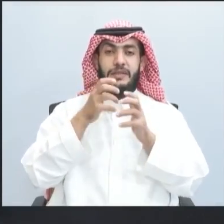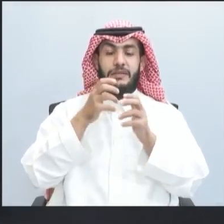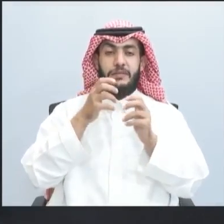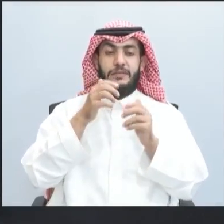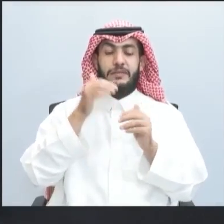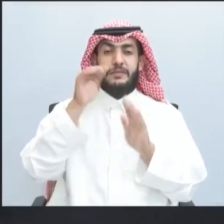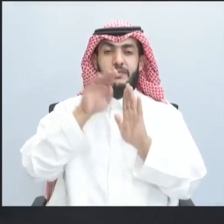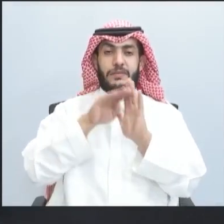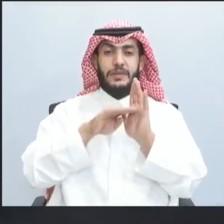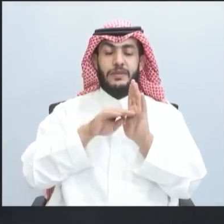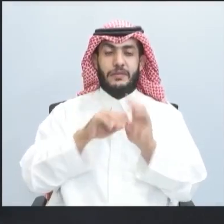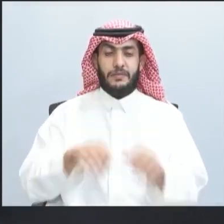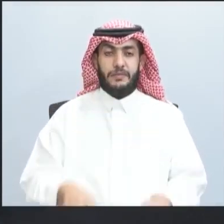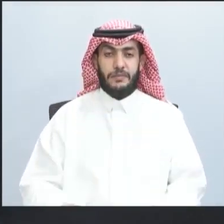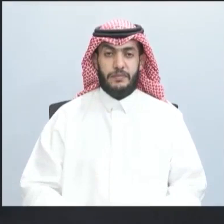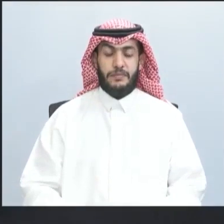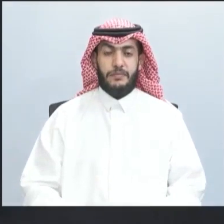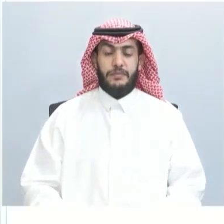الهيدر عند وسم